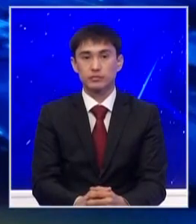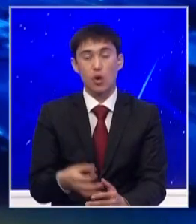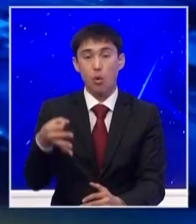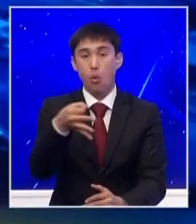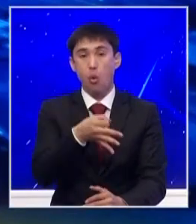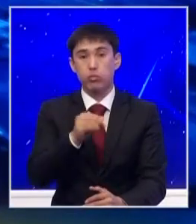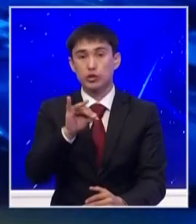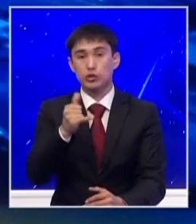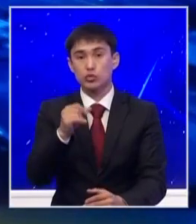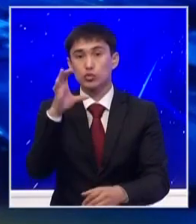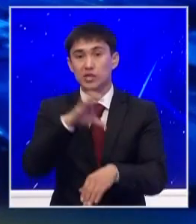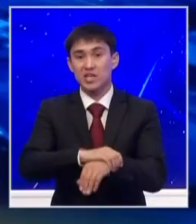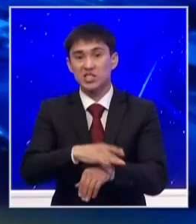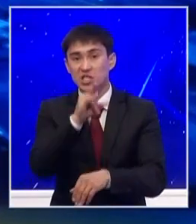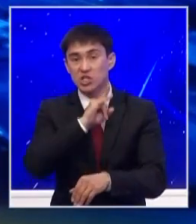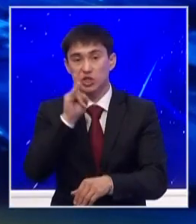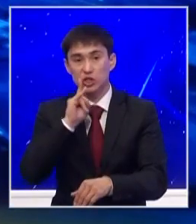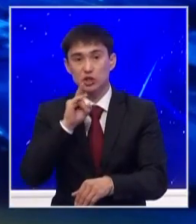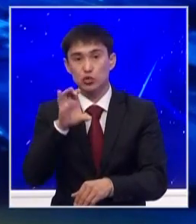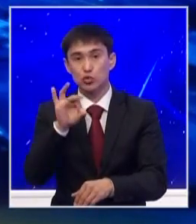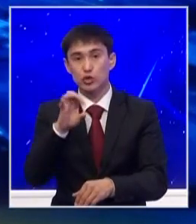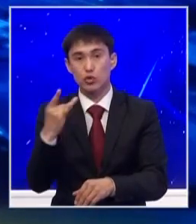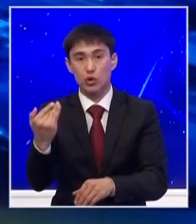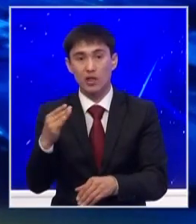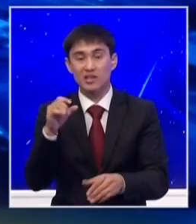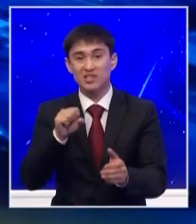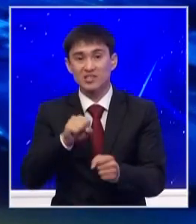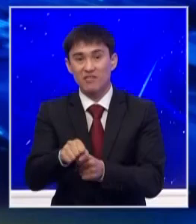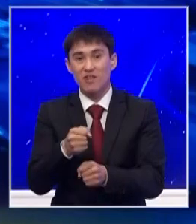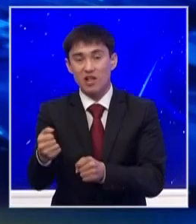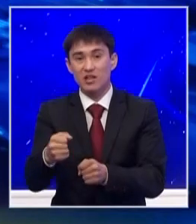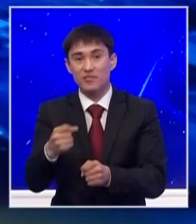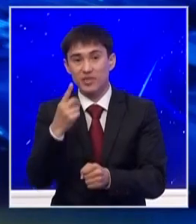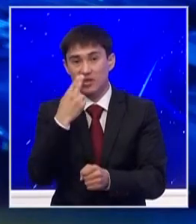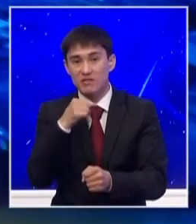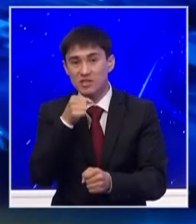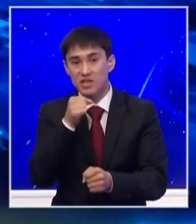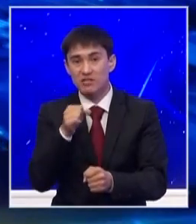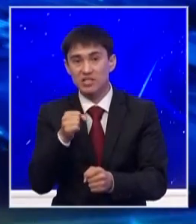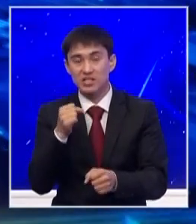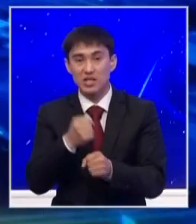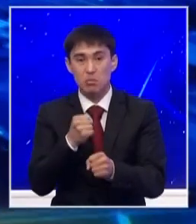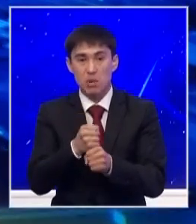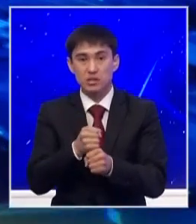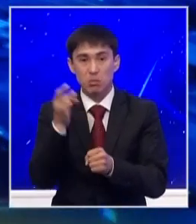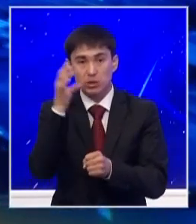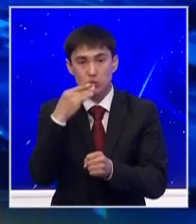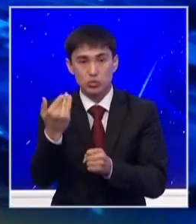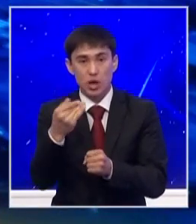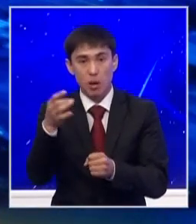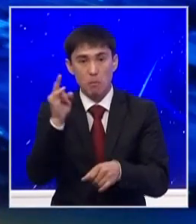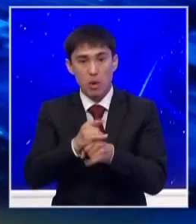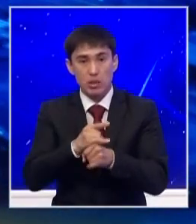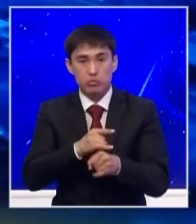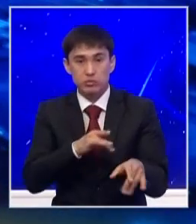В области ЖТСУ задержана женщина-сутенер. Она заставляла несовершеннолетних девочек заниматься проституцией обманным путем,